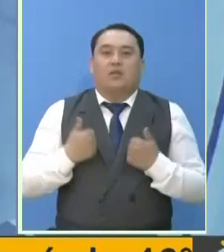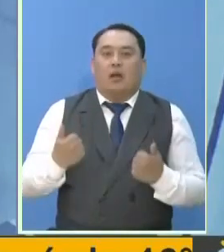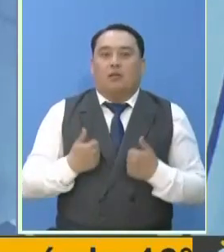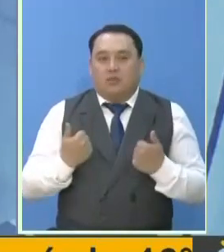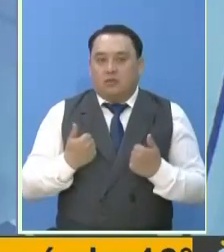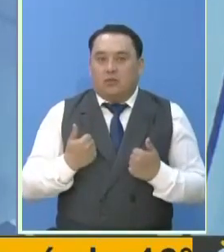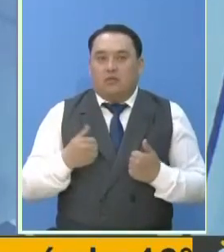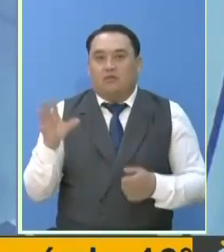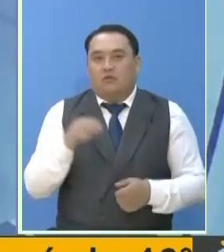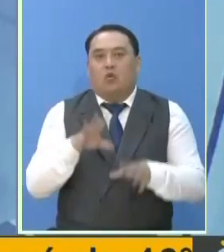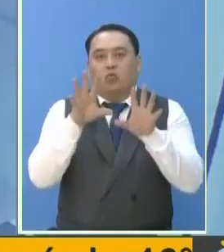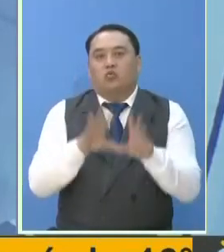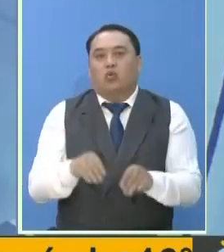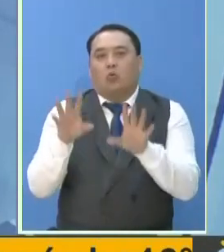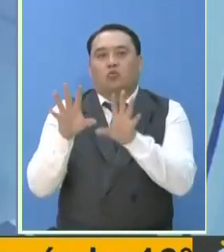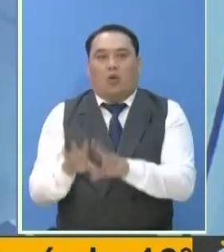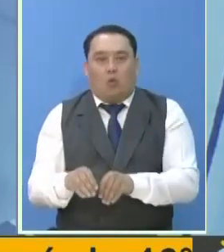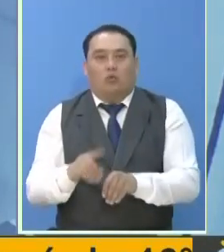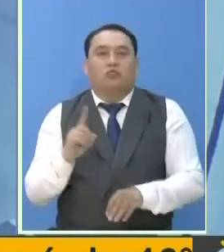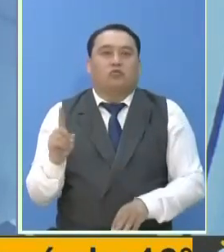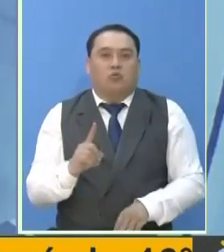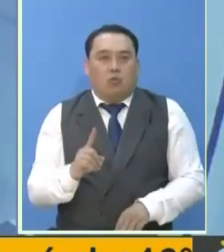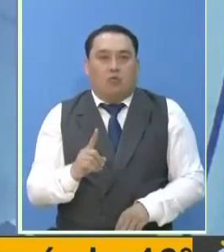пыталась всех успокоить и сказать, что